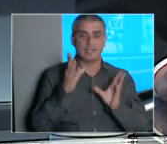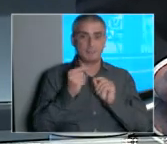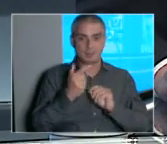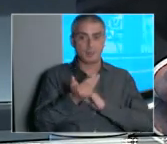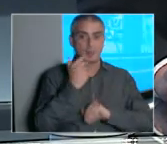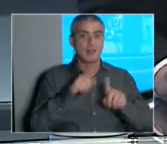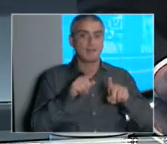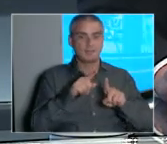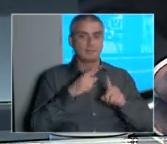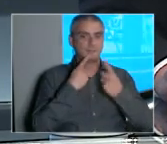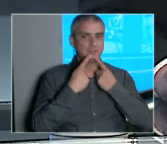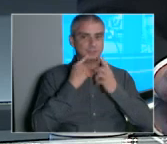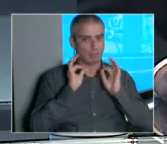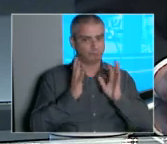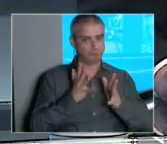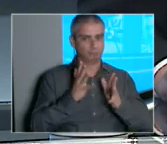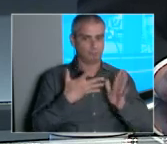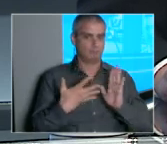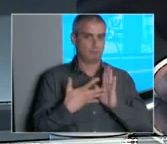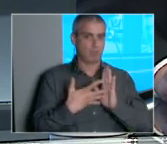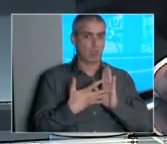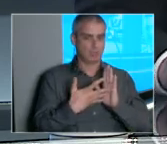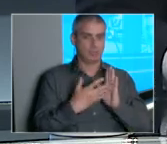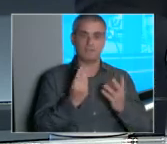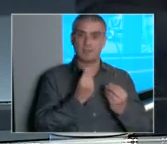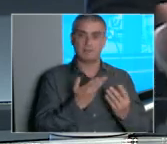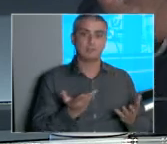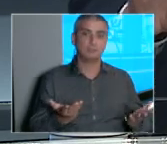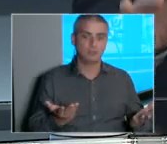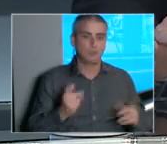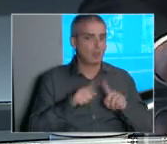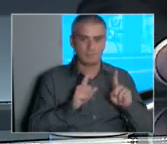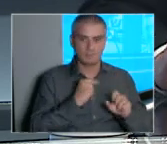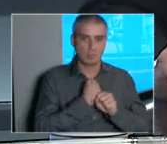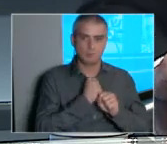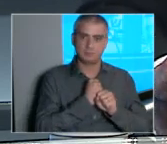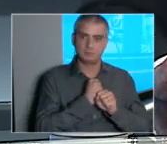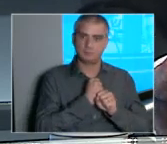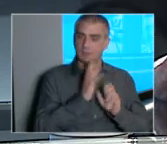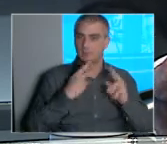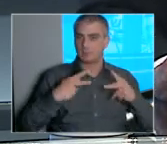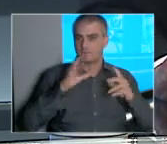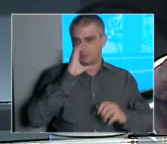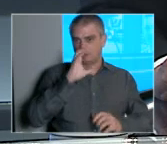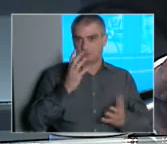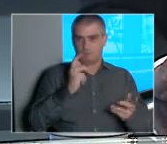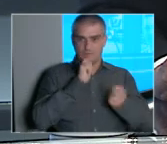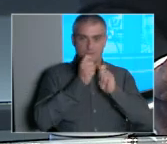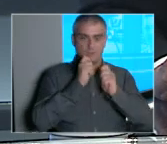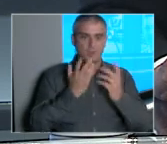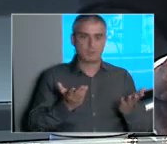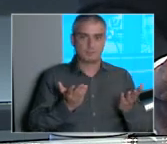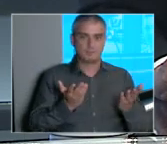המקום לפעמים לשיח נוקב ולביקורת ולדבר שהוא לפעמים לא נעשה במדיות אחרות. אל תפחיד יותר מדי את הצופים ואת